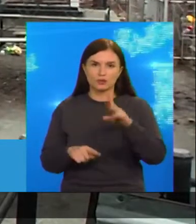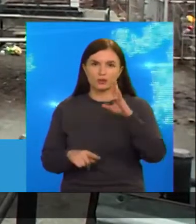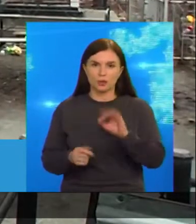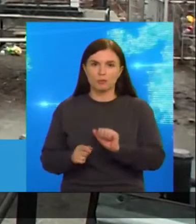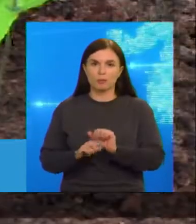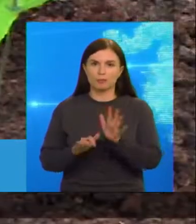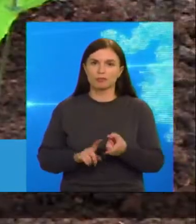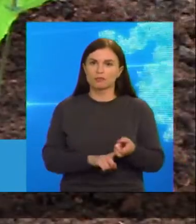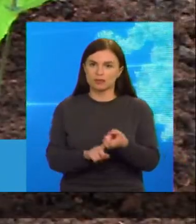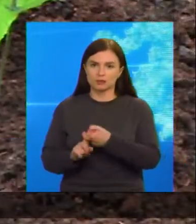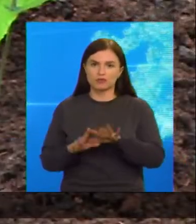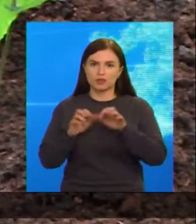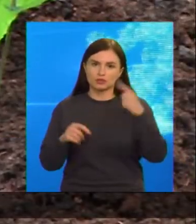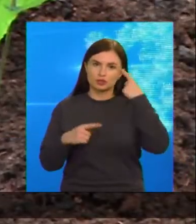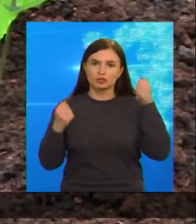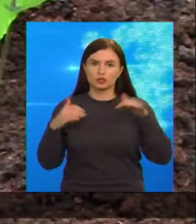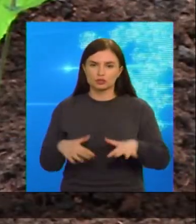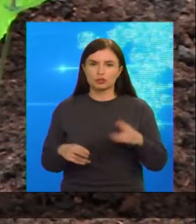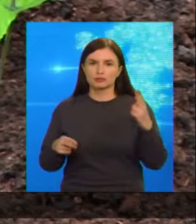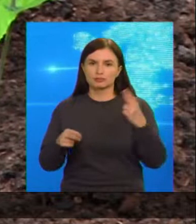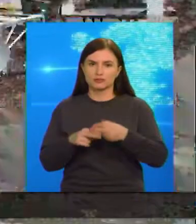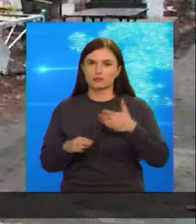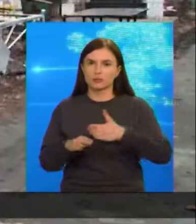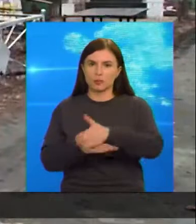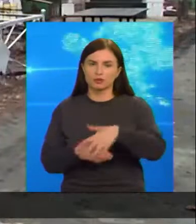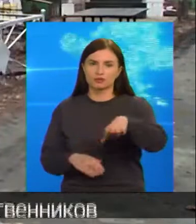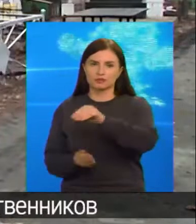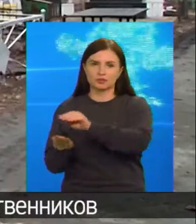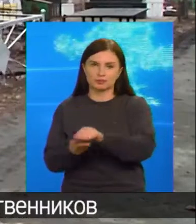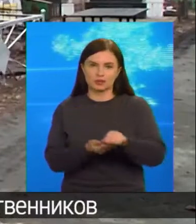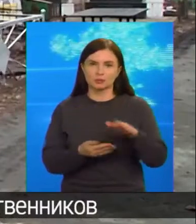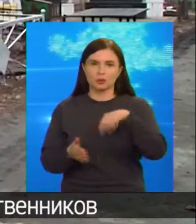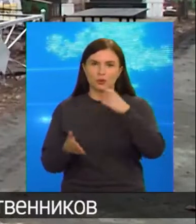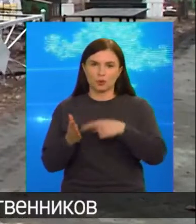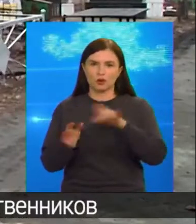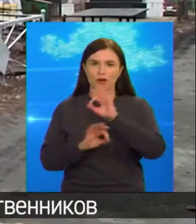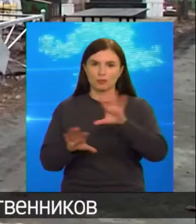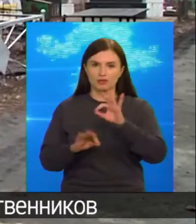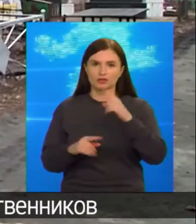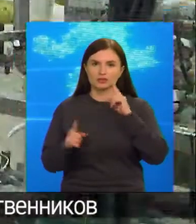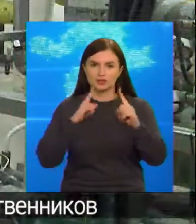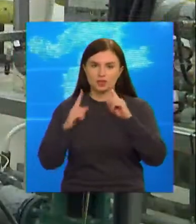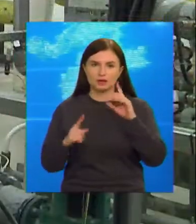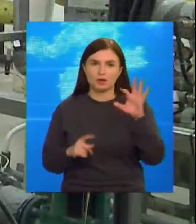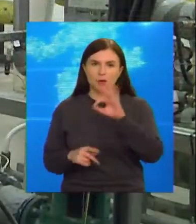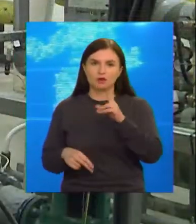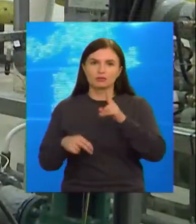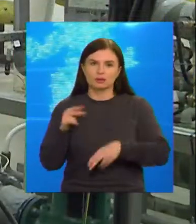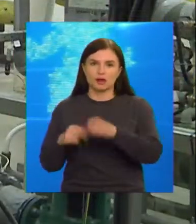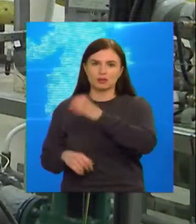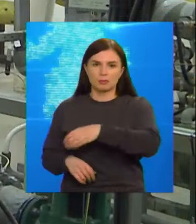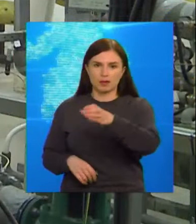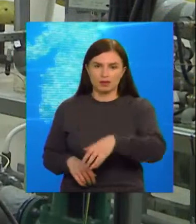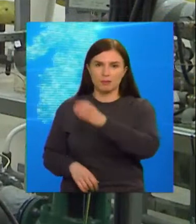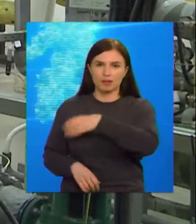пандемии коронавируса власти решили перекрыть входы на все погосты города. Объявили на аппаратном совещании и об отключении отопления. Батареи в